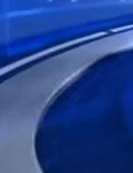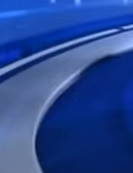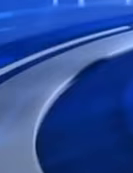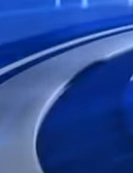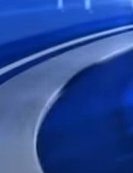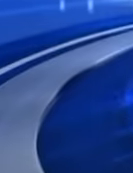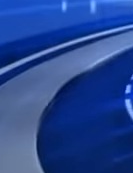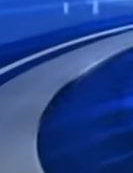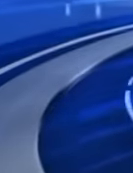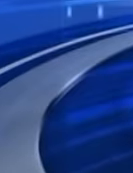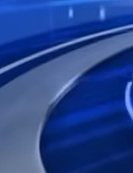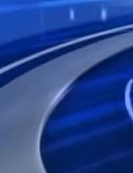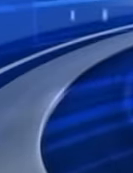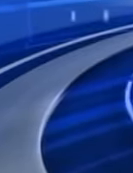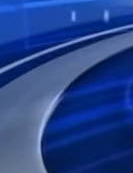Музика